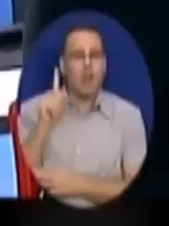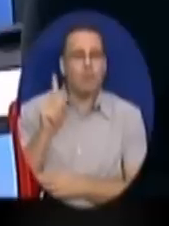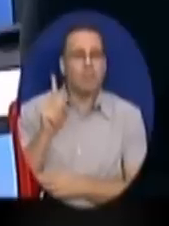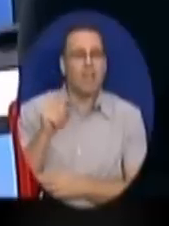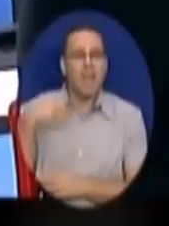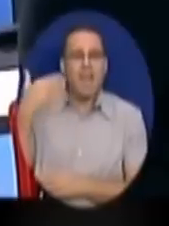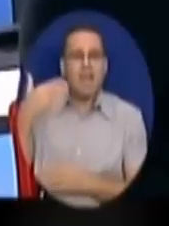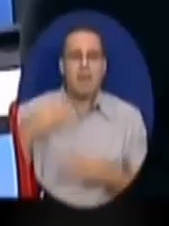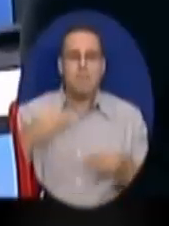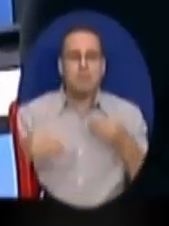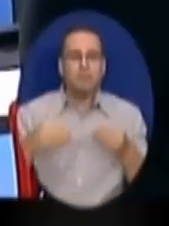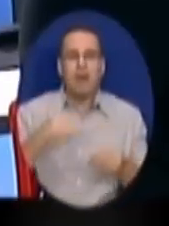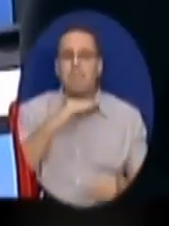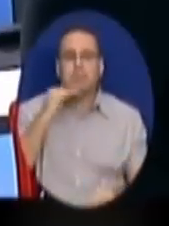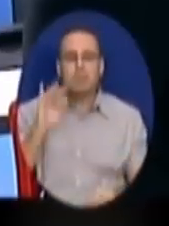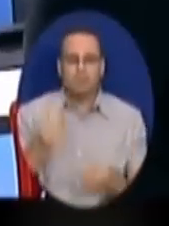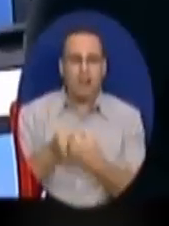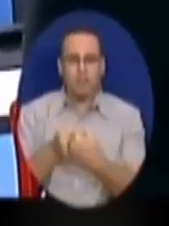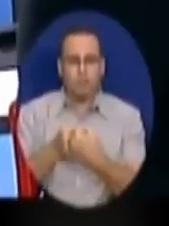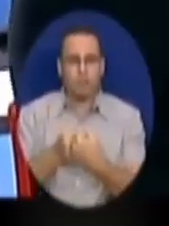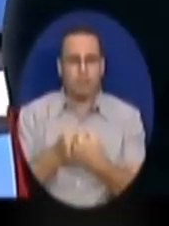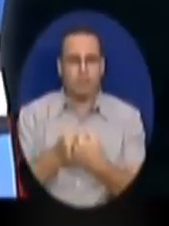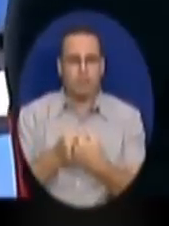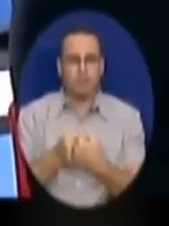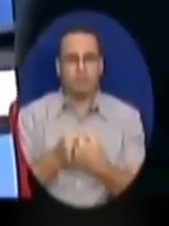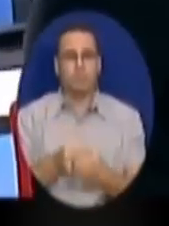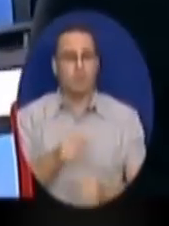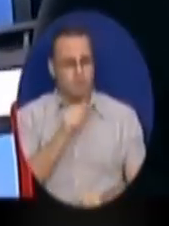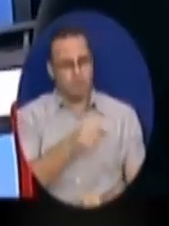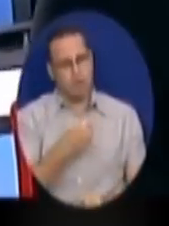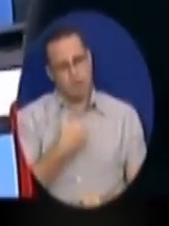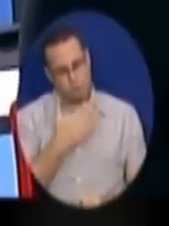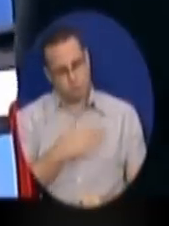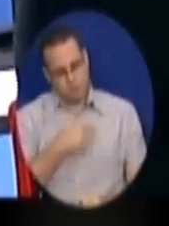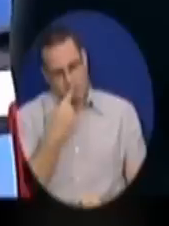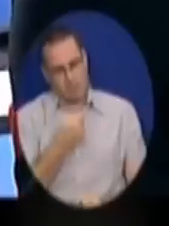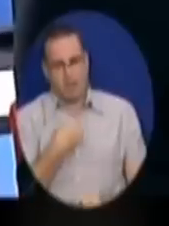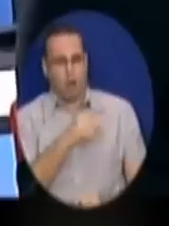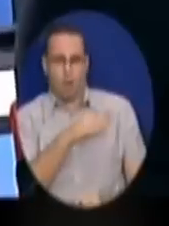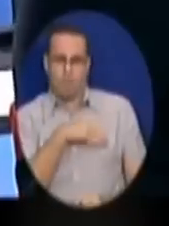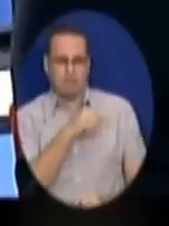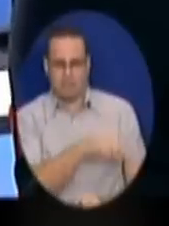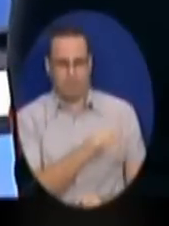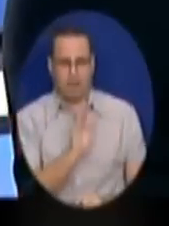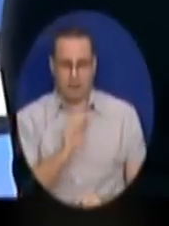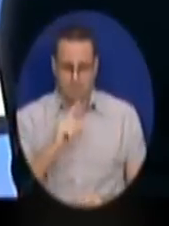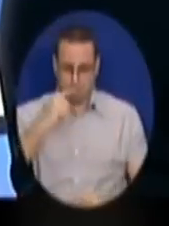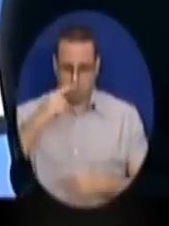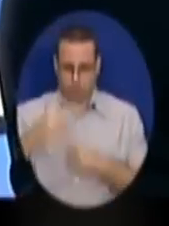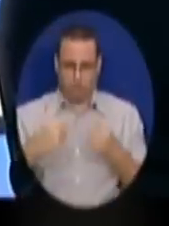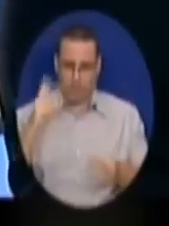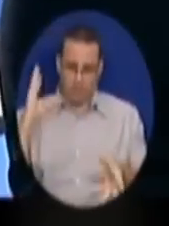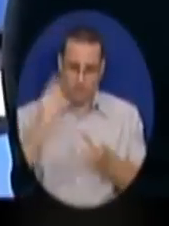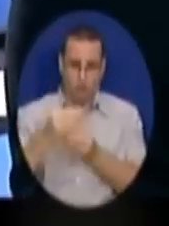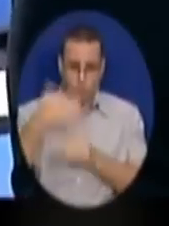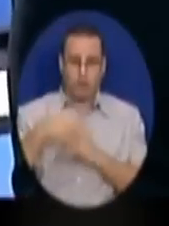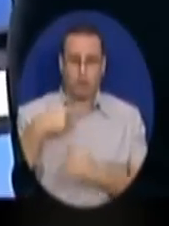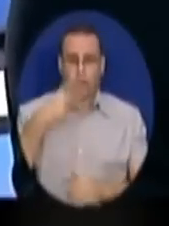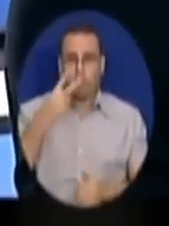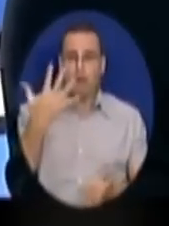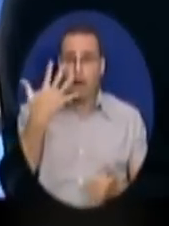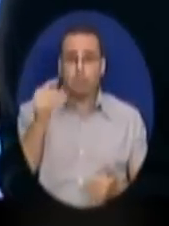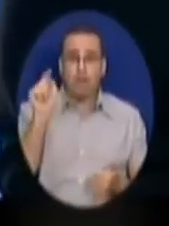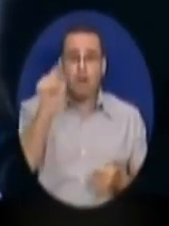גמישה מספיק כדי להתמודד עם זה פה אני חייב לעיר אני אני לא מסכים עם זה בסך הכל בשנה האחרונה ראינו לפחות חמישה